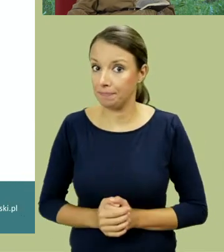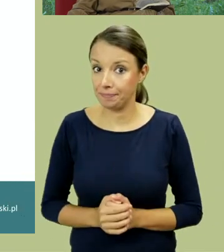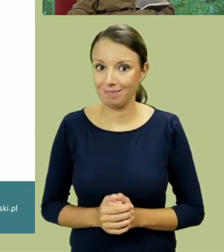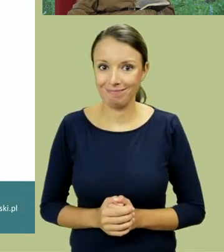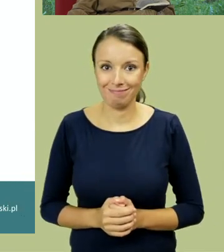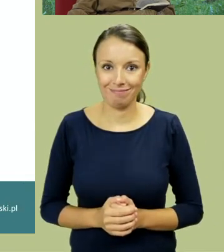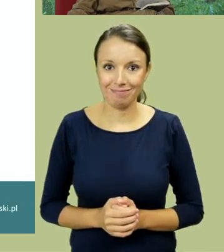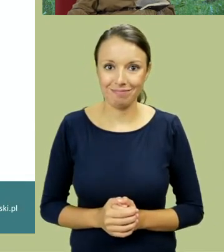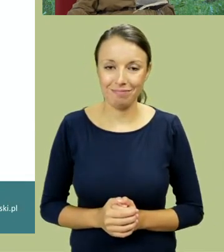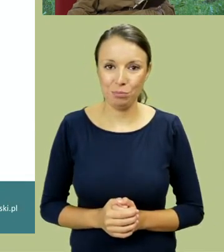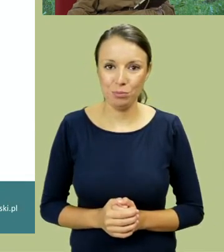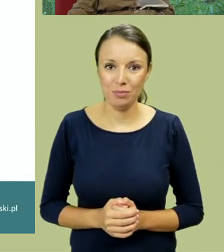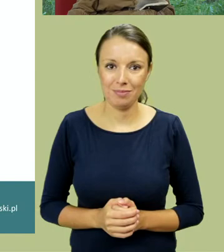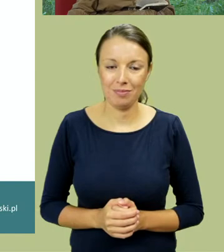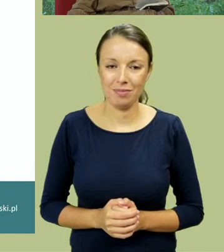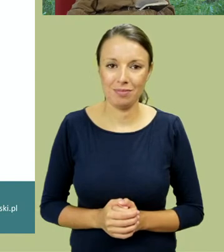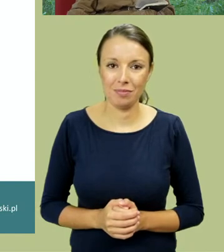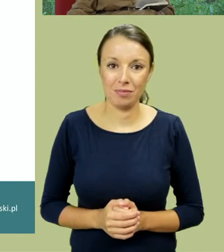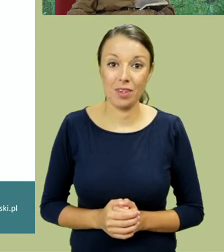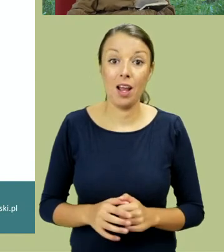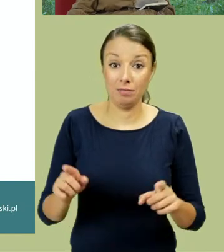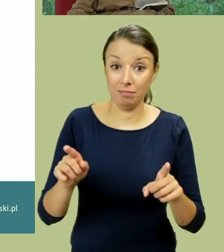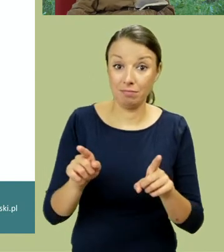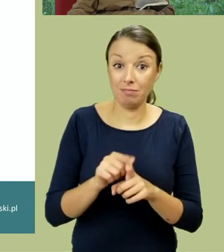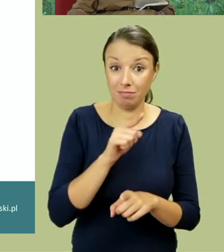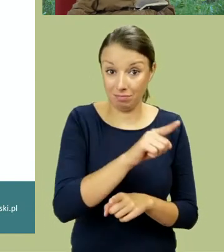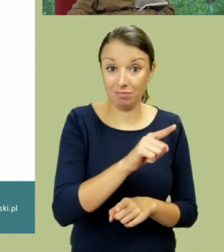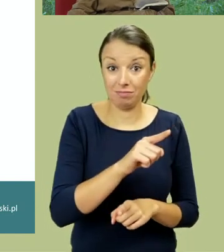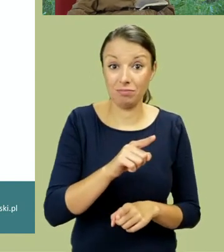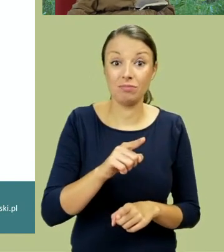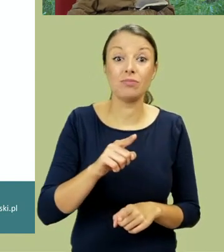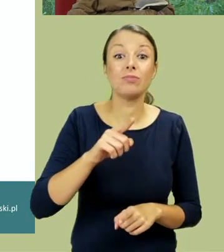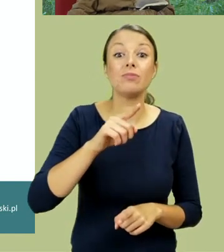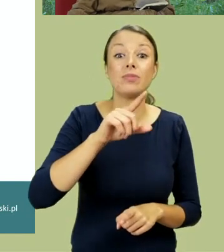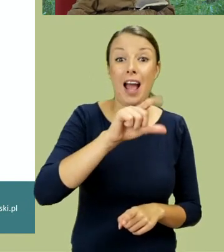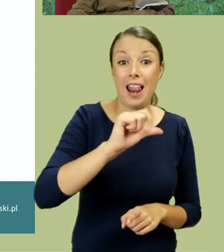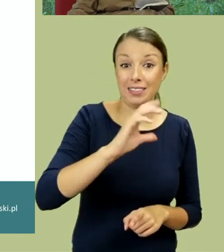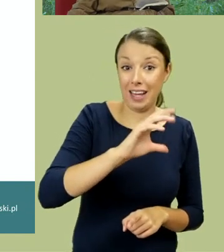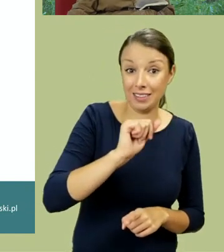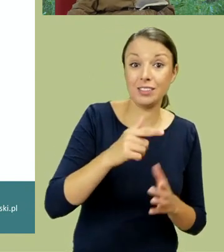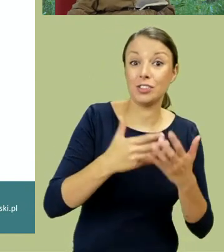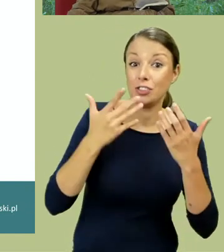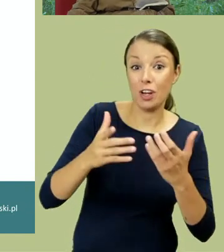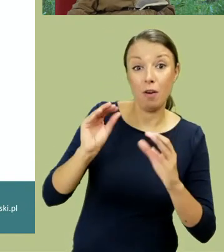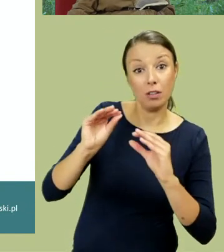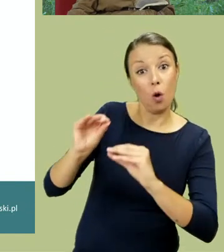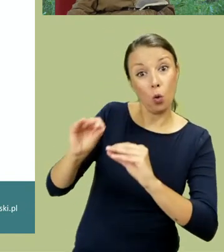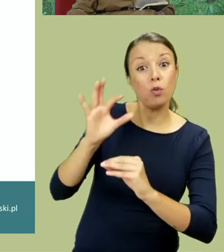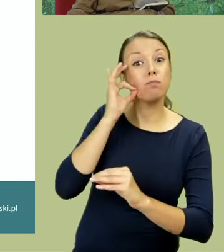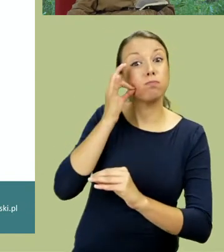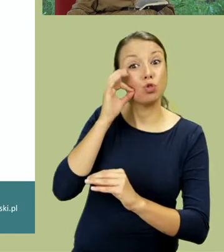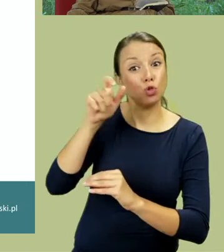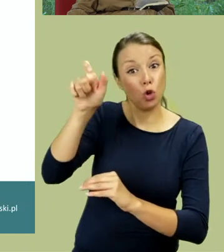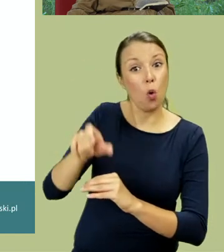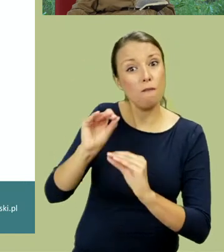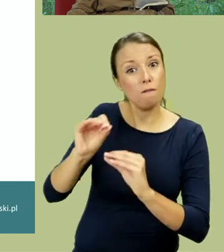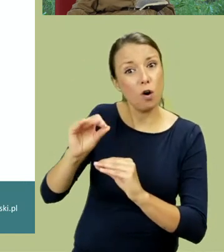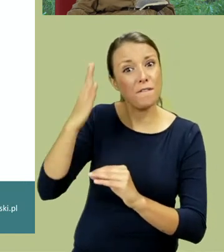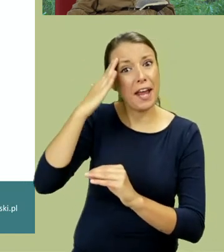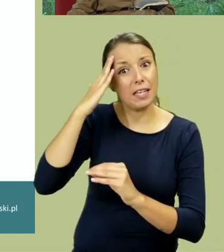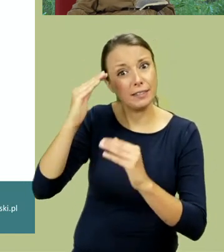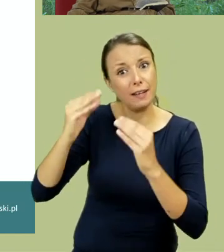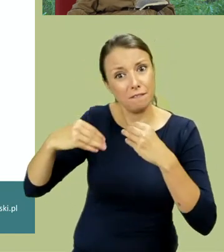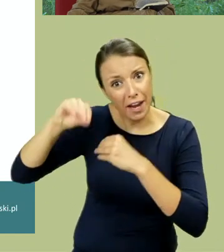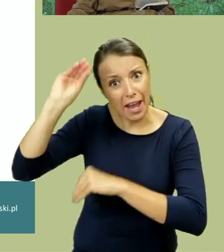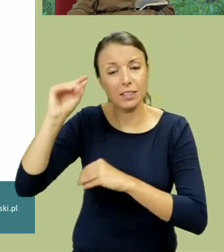też podnieść jego wiedzę, ciągała go na wykłady do SGGW, na takie